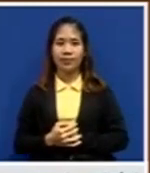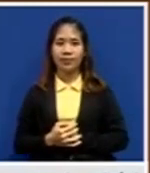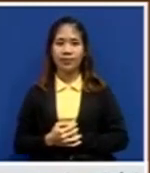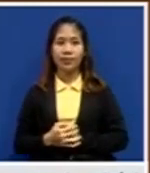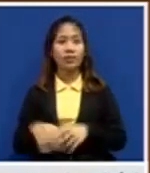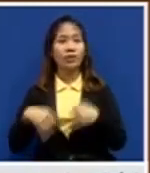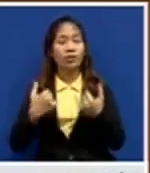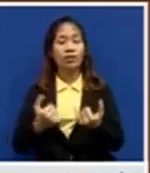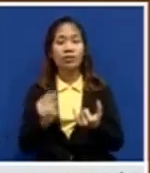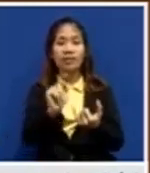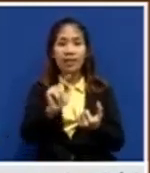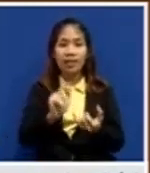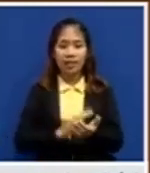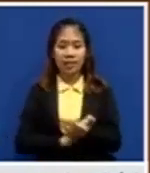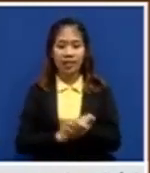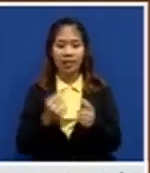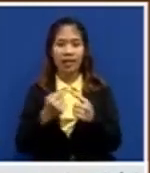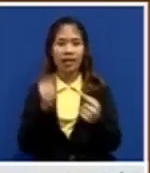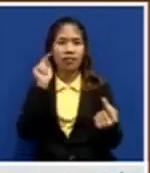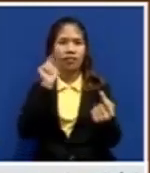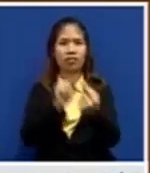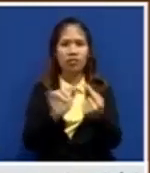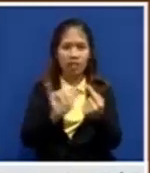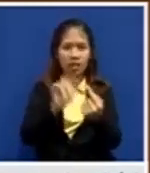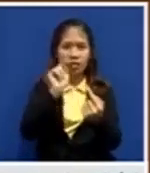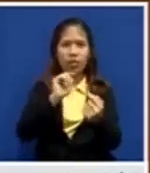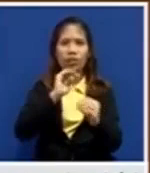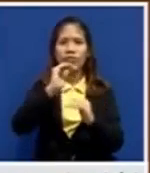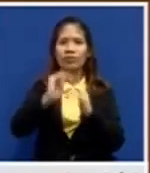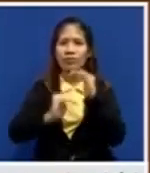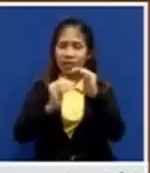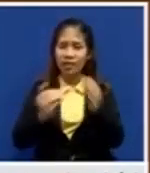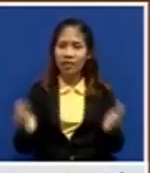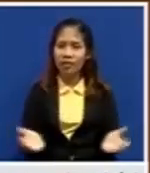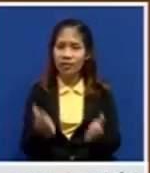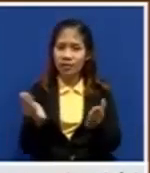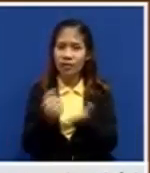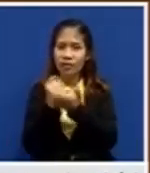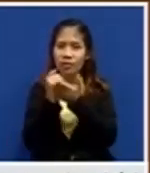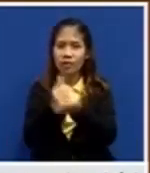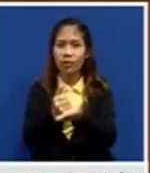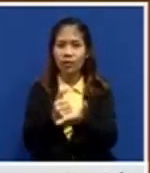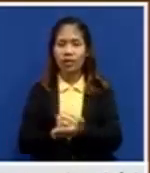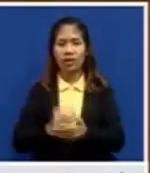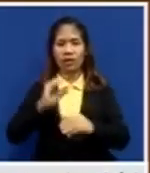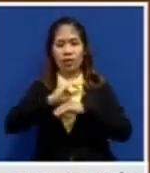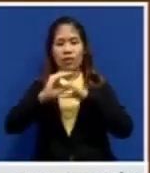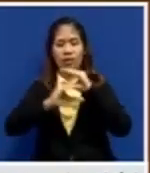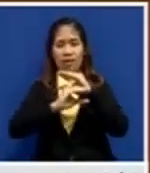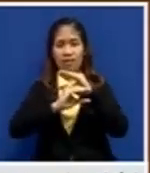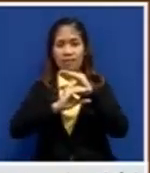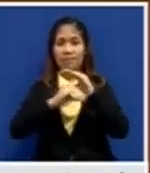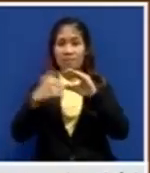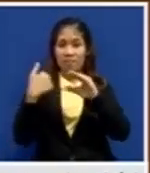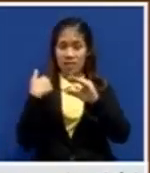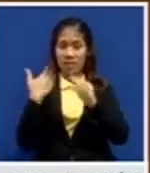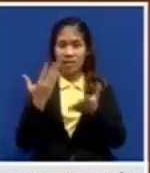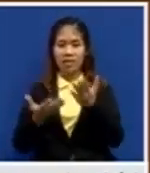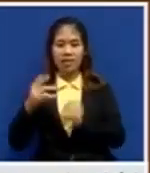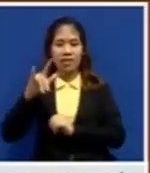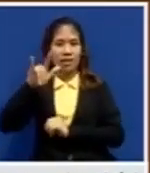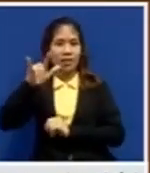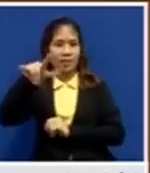เดี๋ยวนี้เป็นยังไงแต่ยังไม่ถึงต้องไปอีกต้องช่วยกันทำเมกะโปรเจกต์เดินแล้วสนามบินกำลังพัฒน